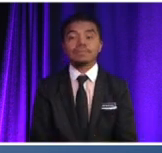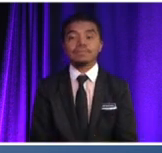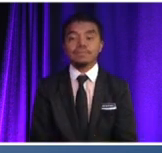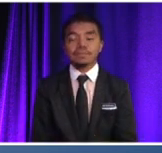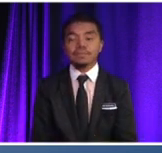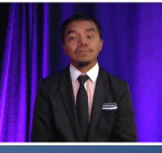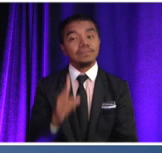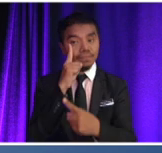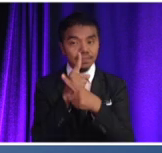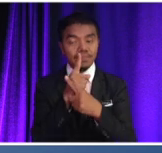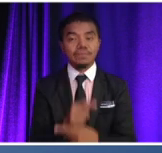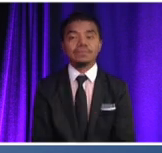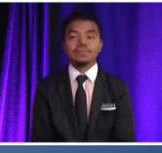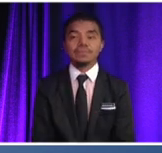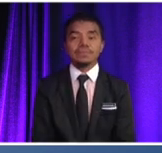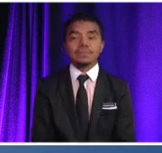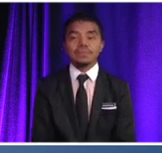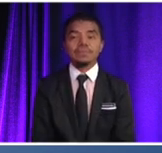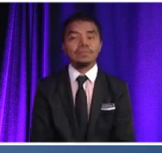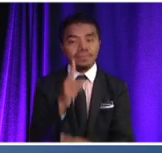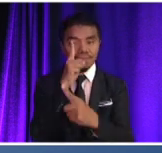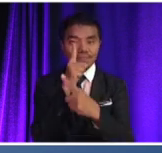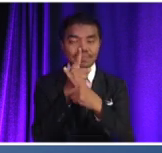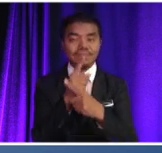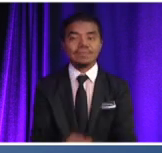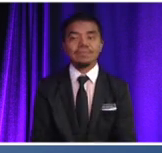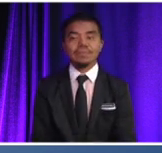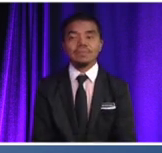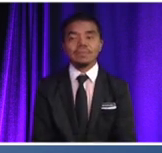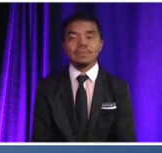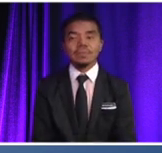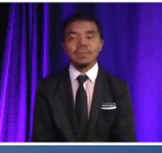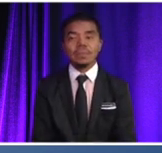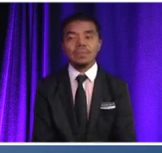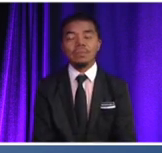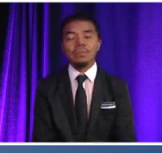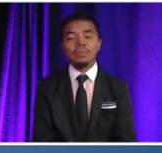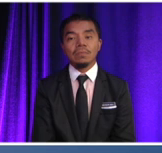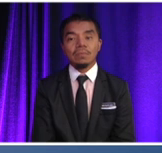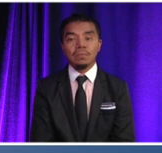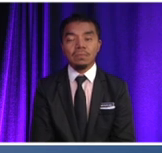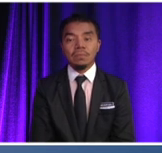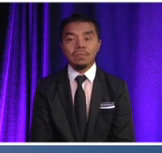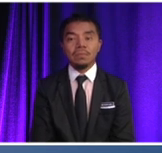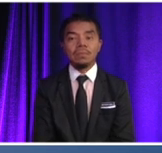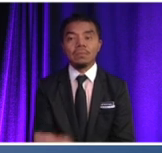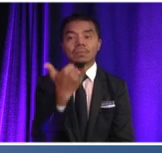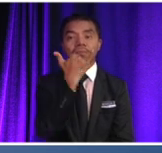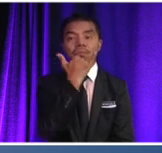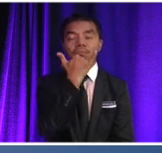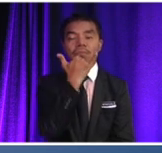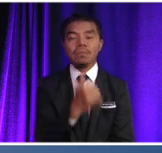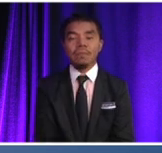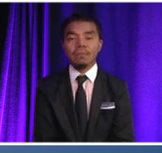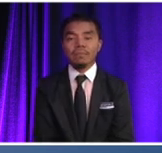betul mewujudkan produk baru betul lebih cenderung untuk Berniaga sebendian salah oke